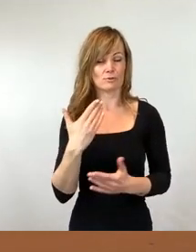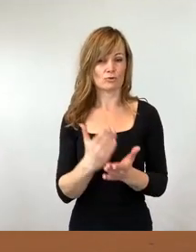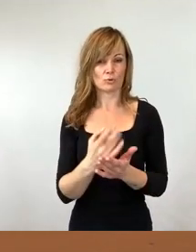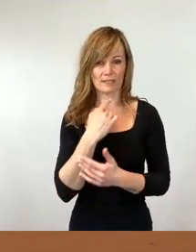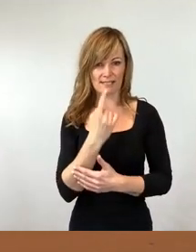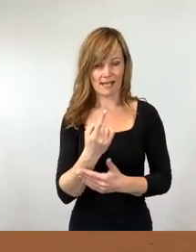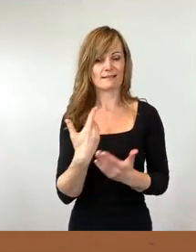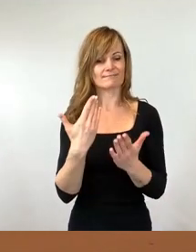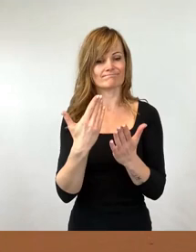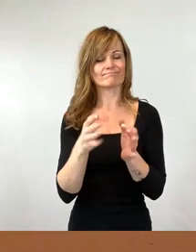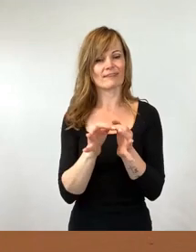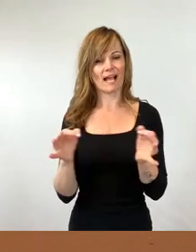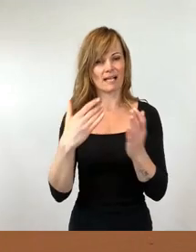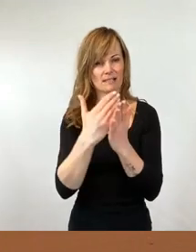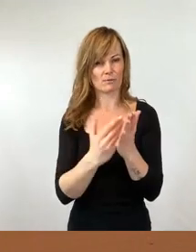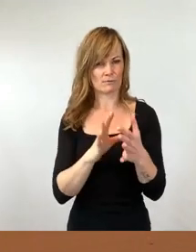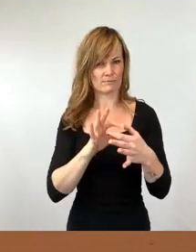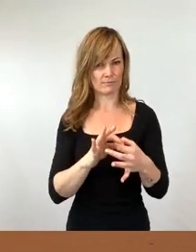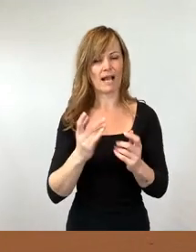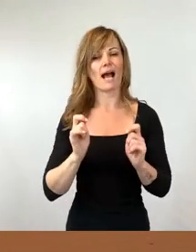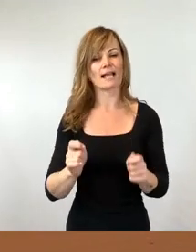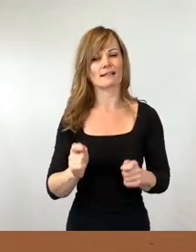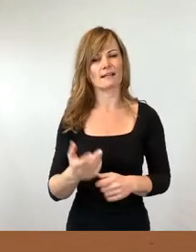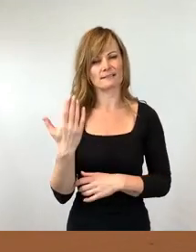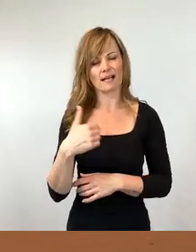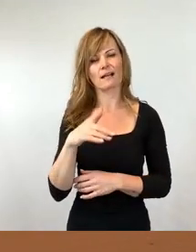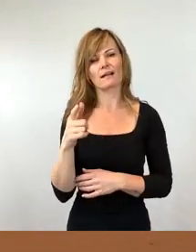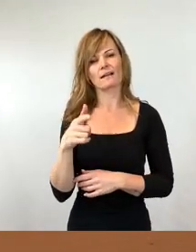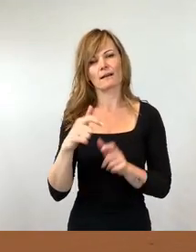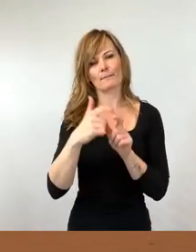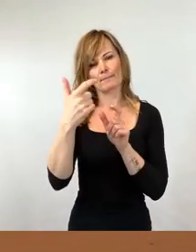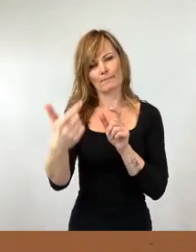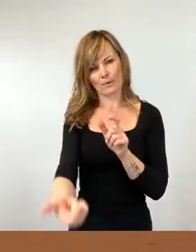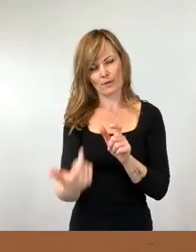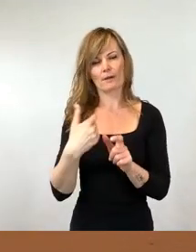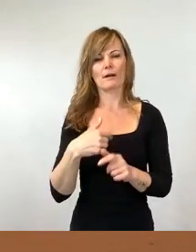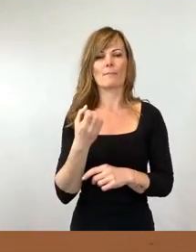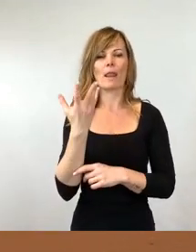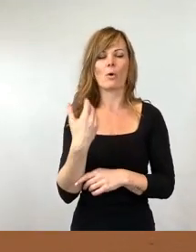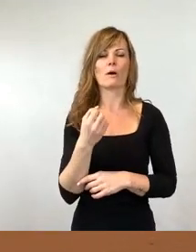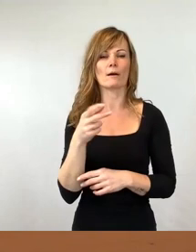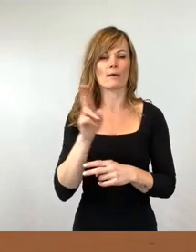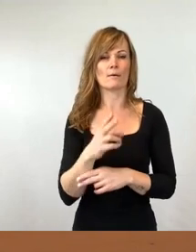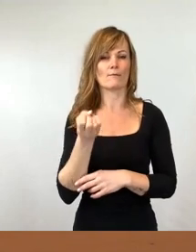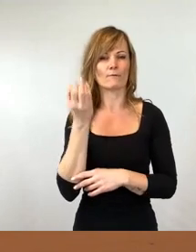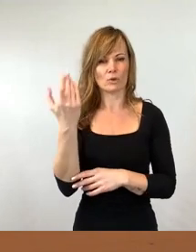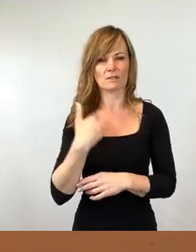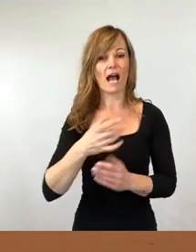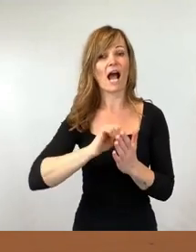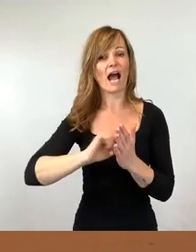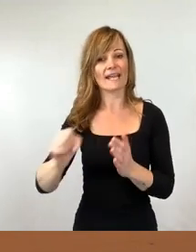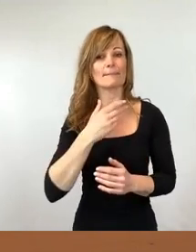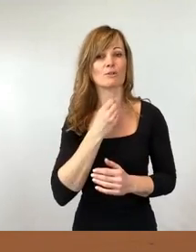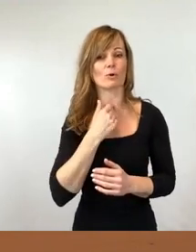die Anträge zu den Verkehrsversuchen am Blauen Wunder an der Flügelwegbrücke nicht als eilbedürftig zugelassen. Gestatten Sie mir, dass ich